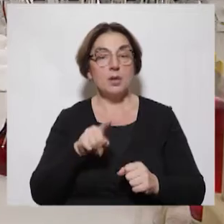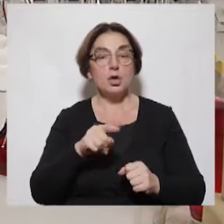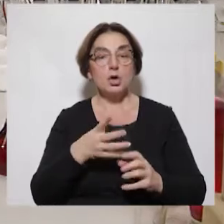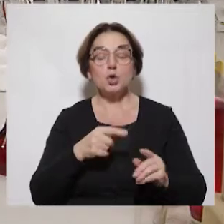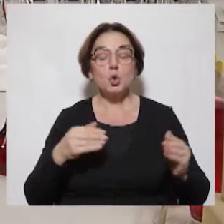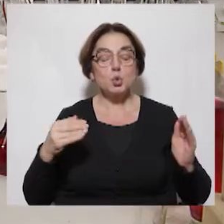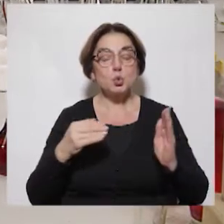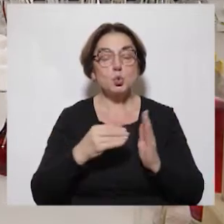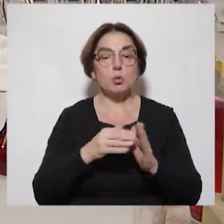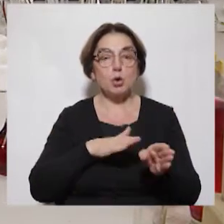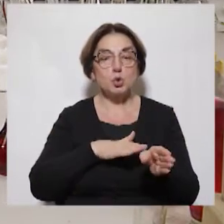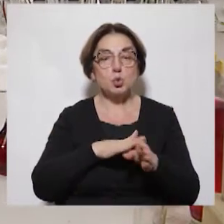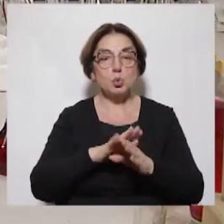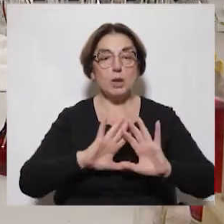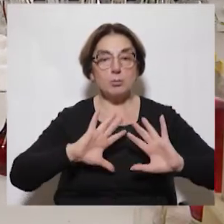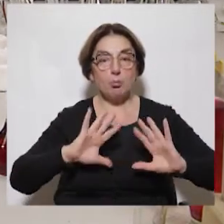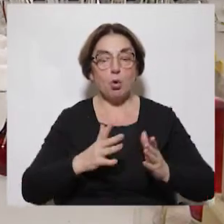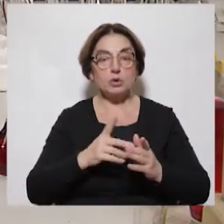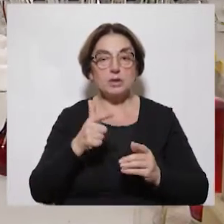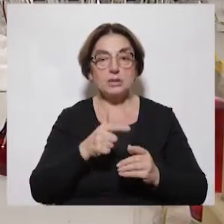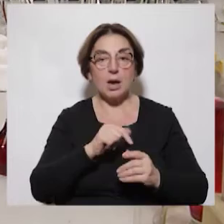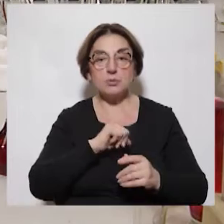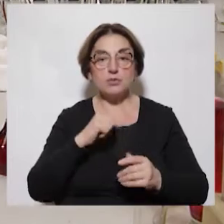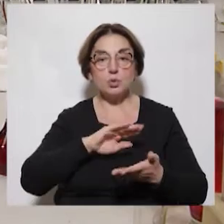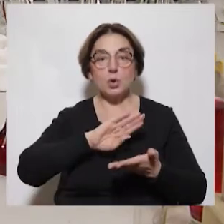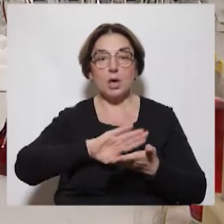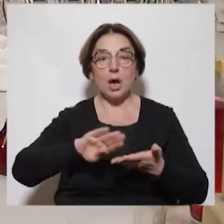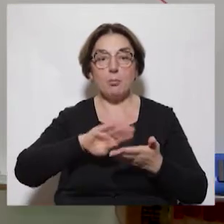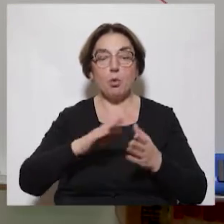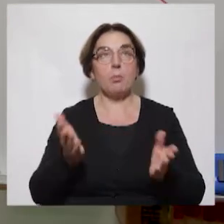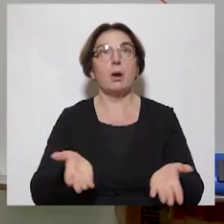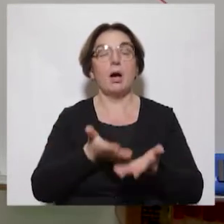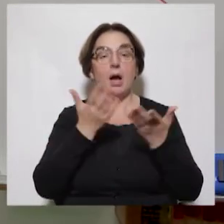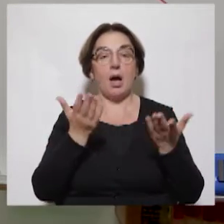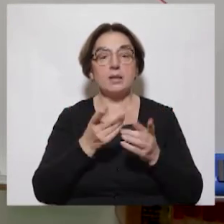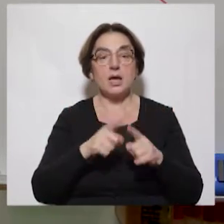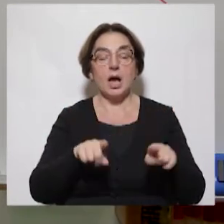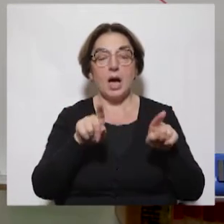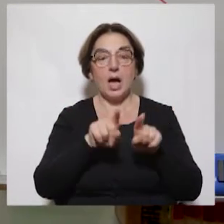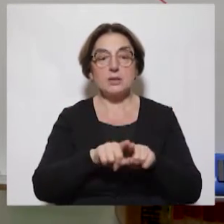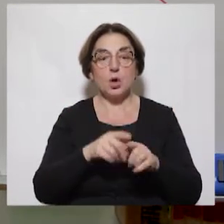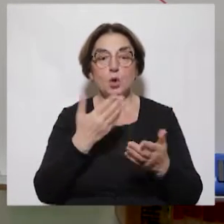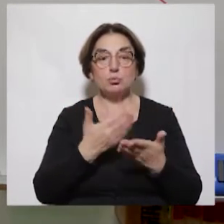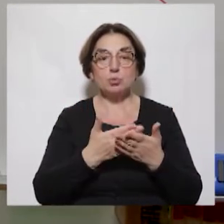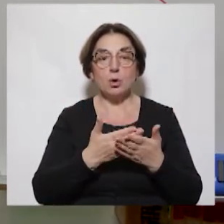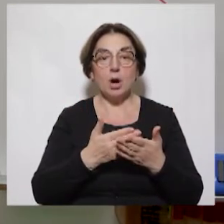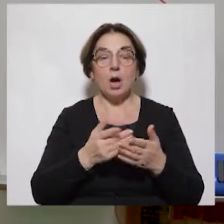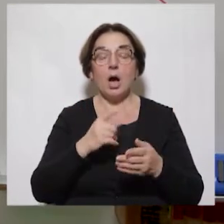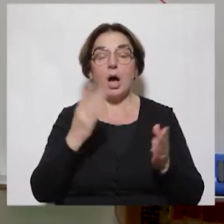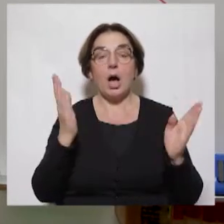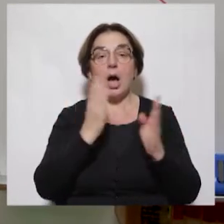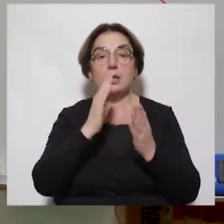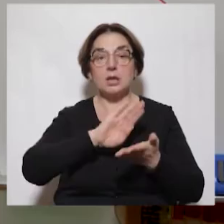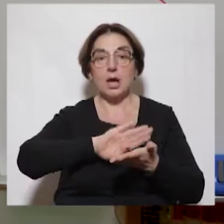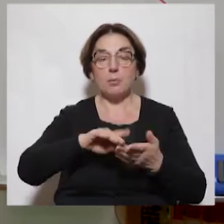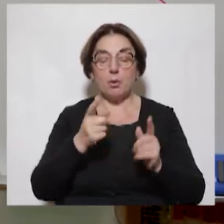სრულად მოხდეს კონდენსაცია აირის და არ კონდეს დანაკარგი აირის, ისევ აირის სახით. ვინაიდან თუ აირი გამოიხდება, ამ